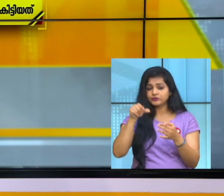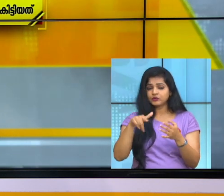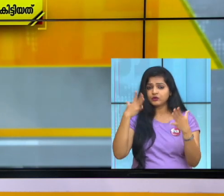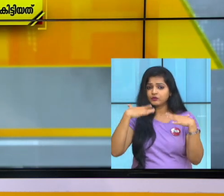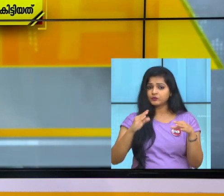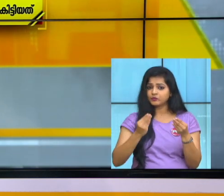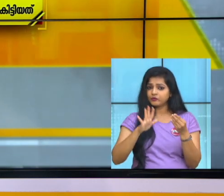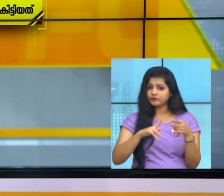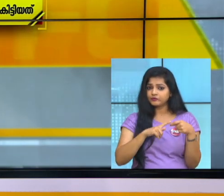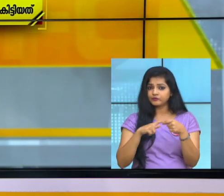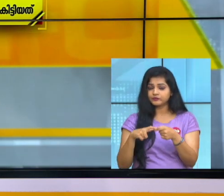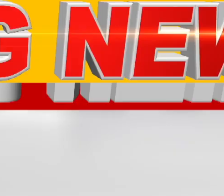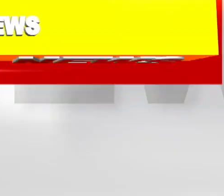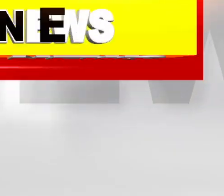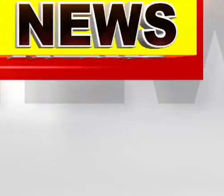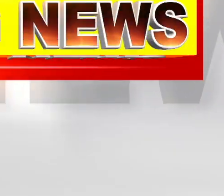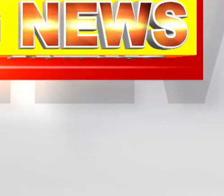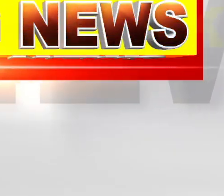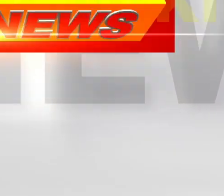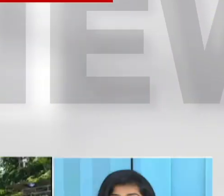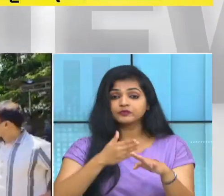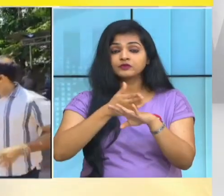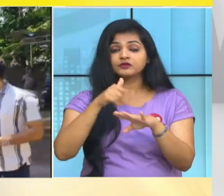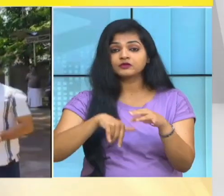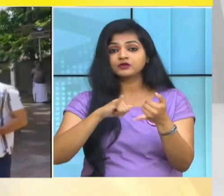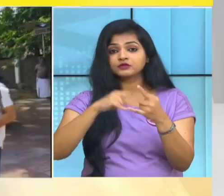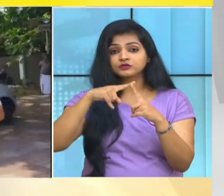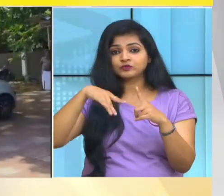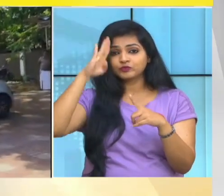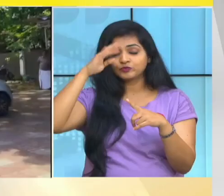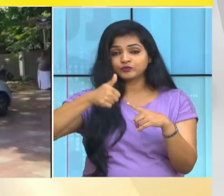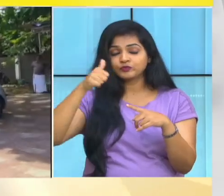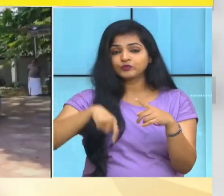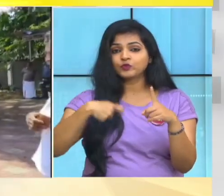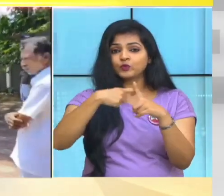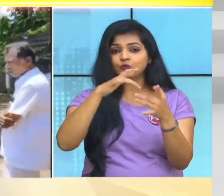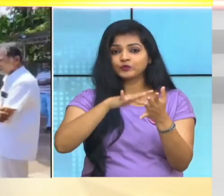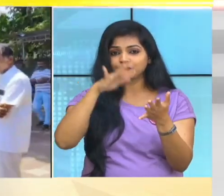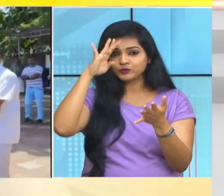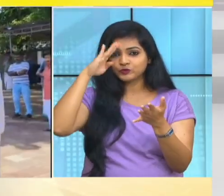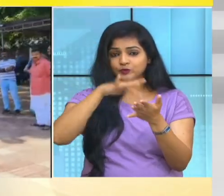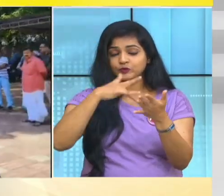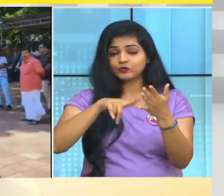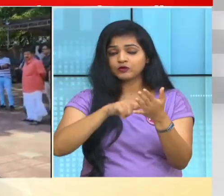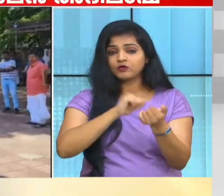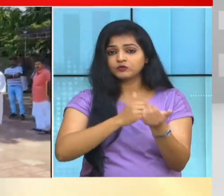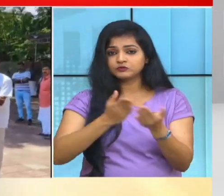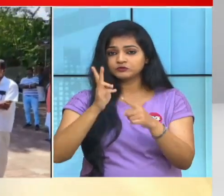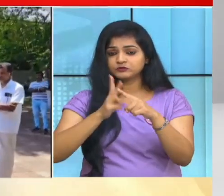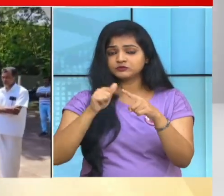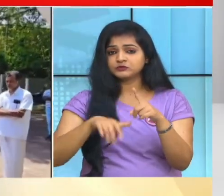നിഖിൽ? റിജിത്ത, പരിക്കേറ്റ SI ഇപ്പോഴും കുന്നംകുളത്തെ സ്വകാര്യ ആശുപത്രിയിൽ ചികിത്സയിൽ തുടരുകയാണ്. അദ്ദേഹത്തിന് കാര്യമായി